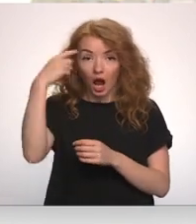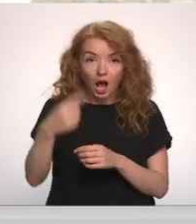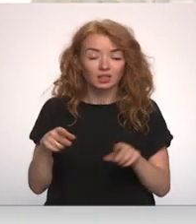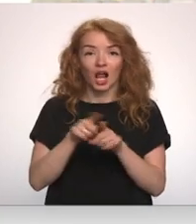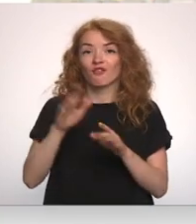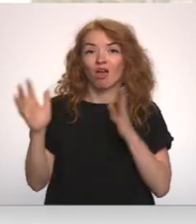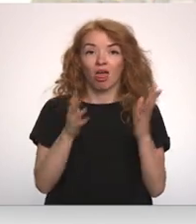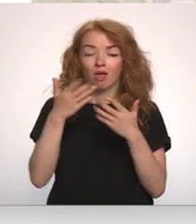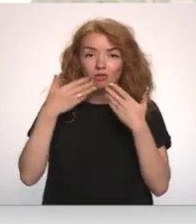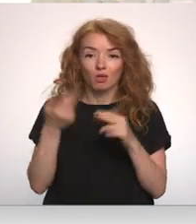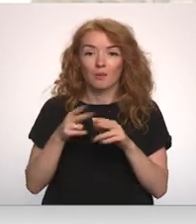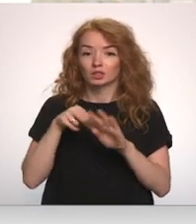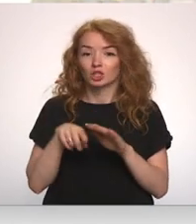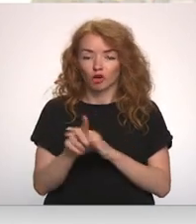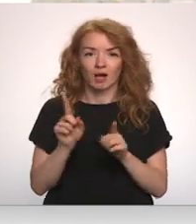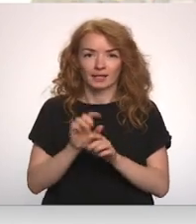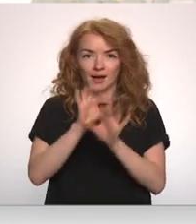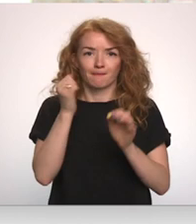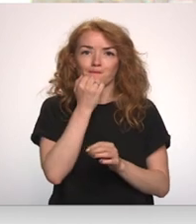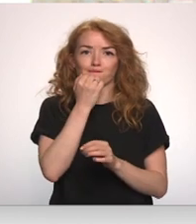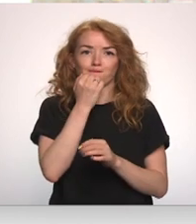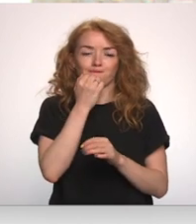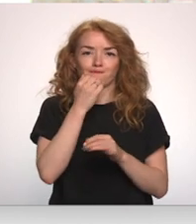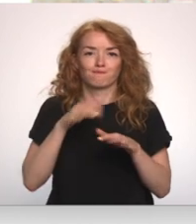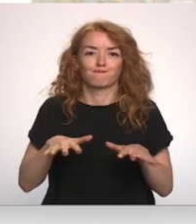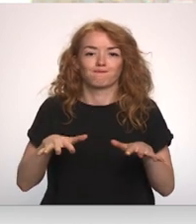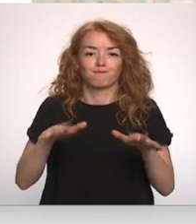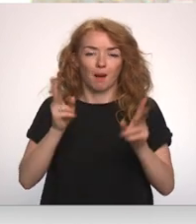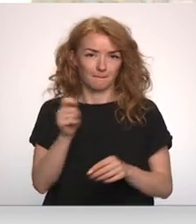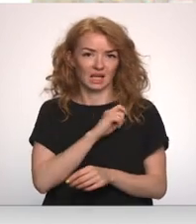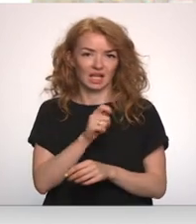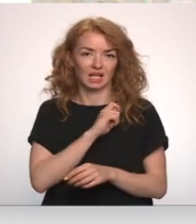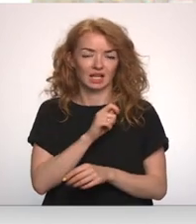ārā nav, līdz ar to iekšā arī veidojas. Tā kā pirtī.